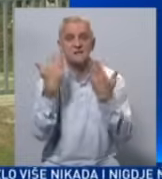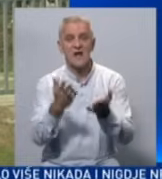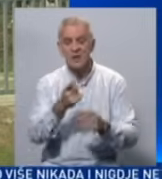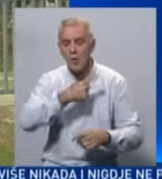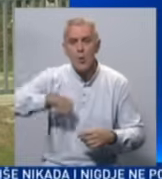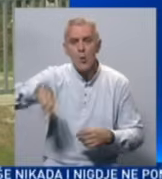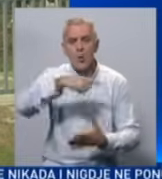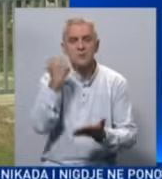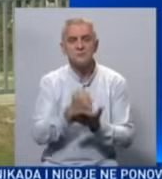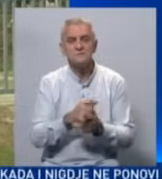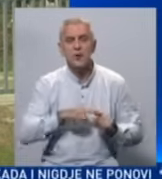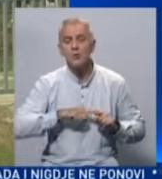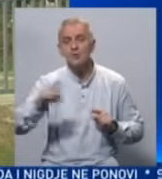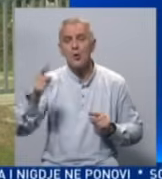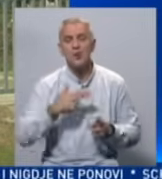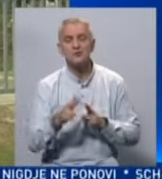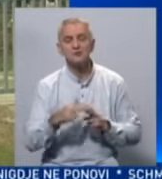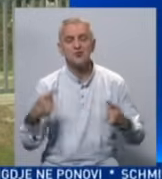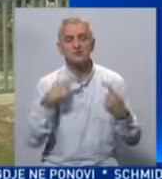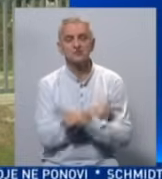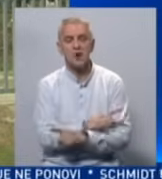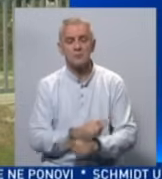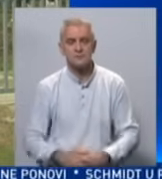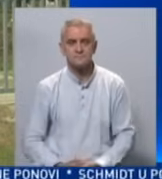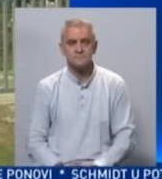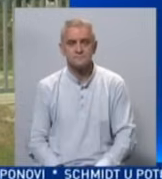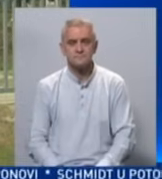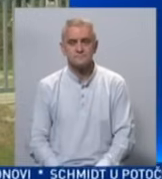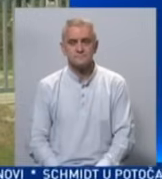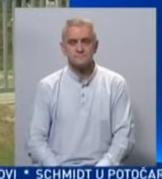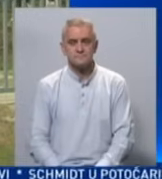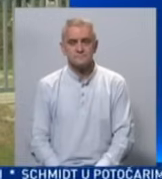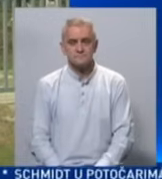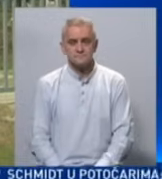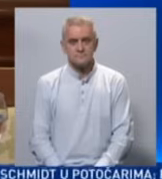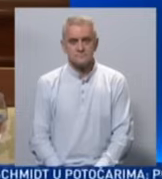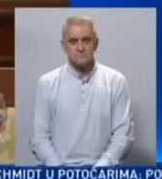okolinske dozvole do rješenja žalbe na prethodnu vodnu saglasnost.